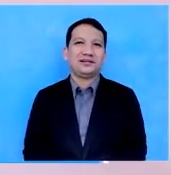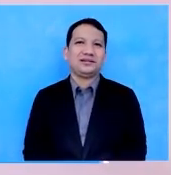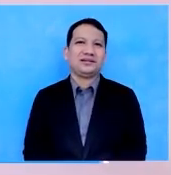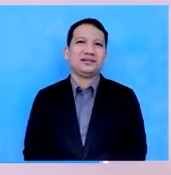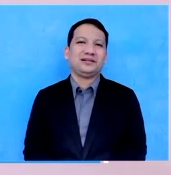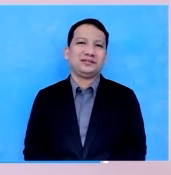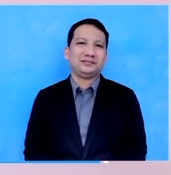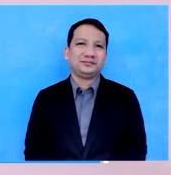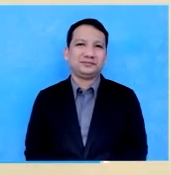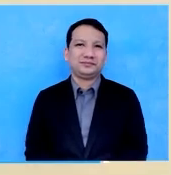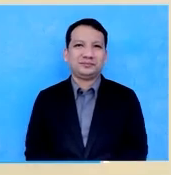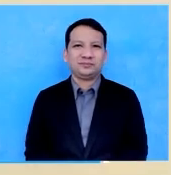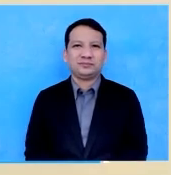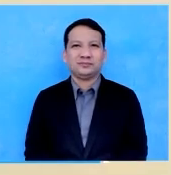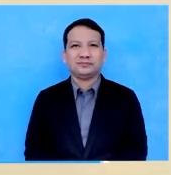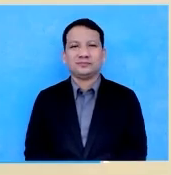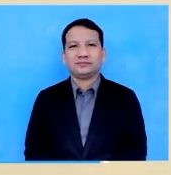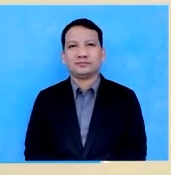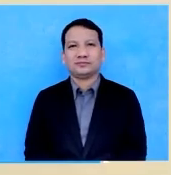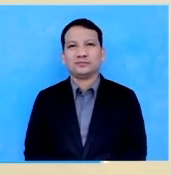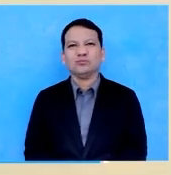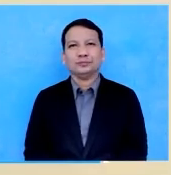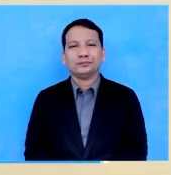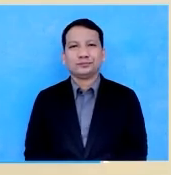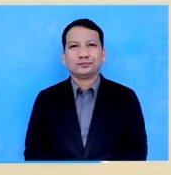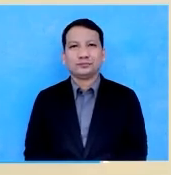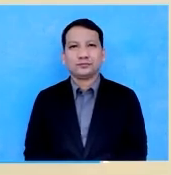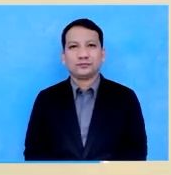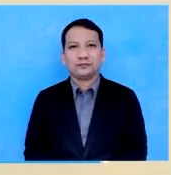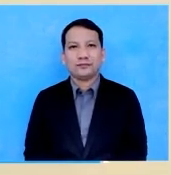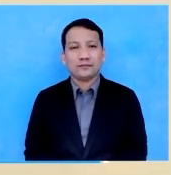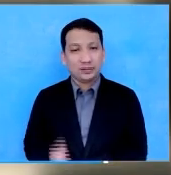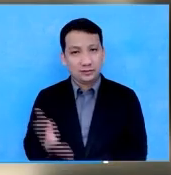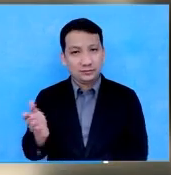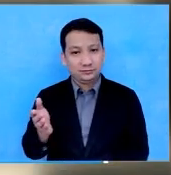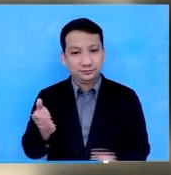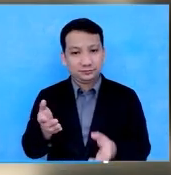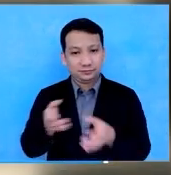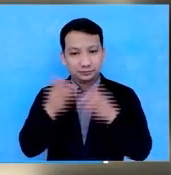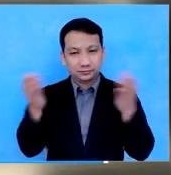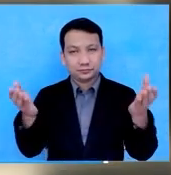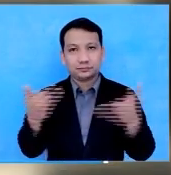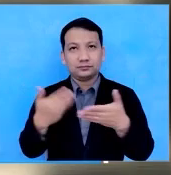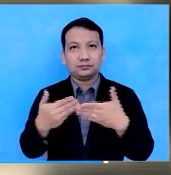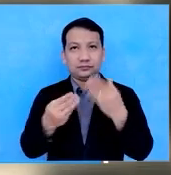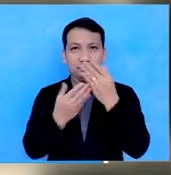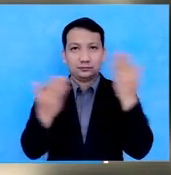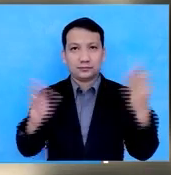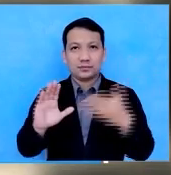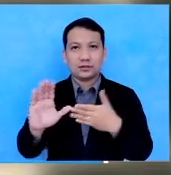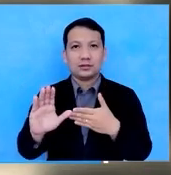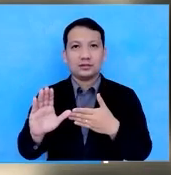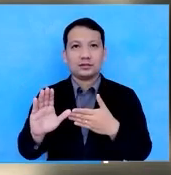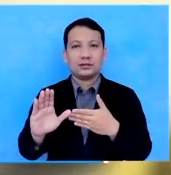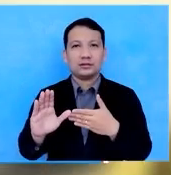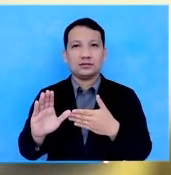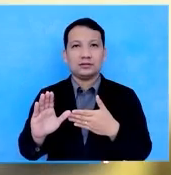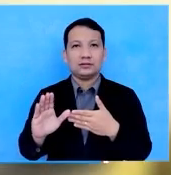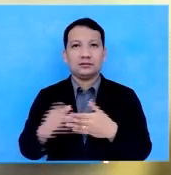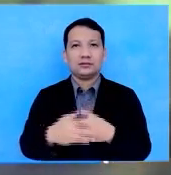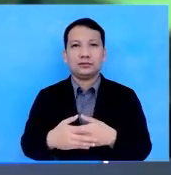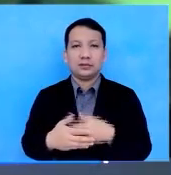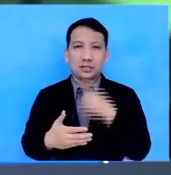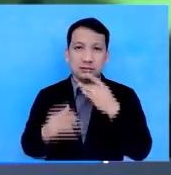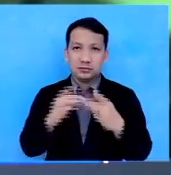yun. Oo. At ito na nga, no, dahil nga tayo ay nagsiselebrate nga na papalapit na... Valentine's Day. Hindi lang yun, no?